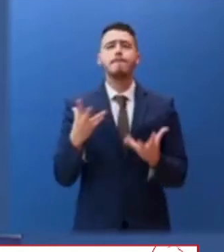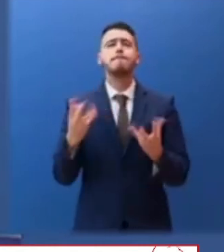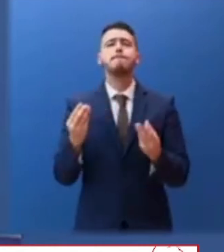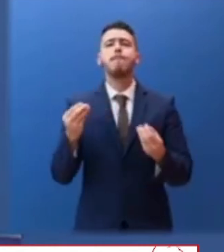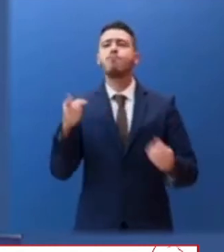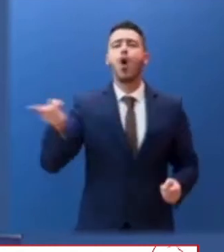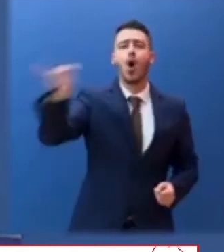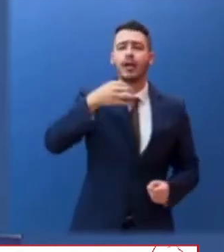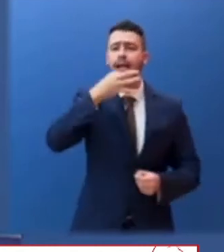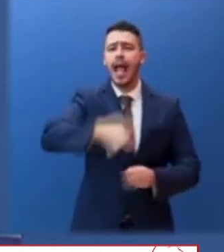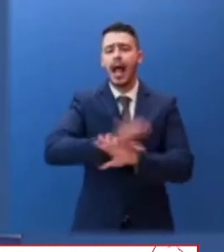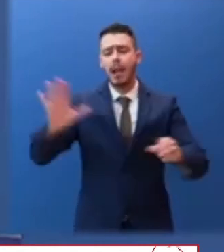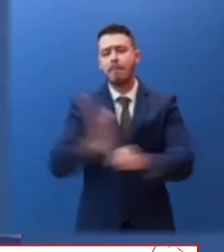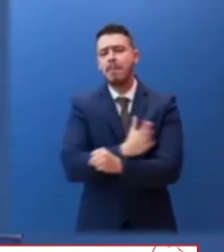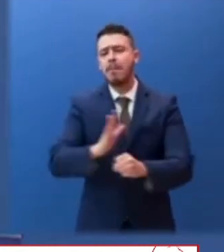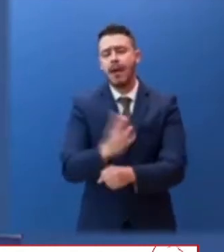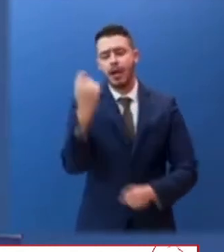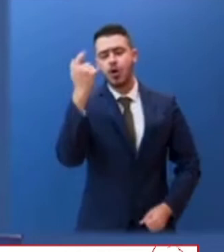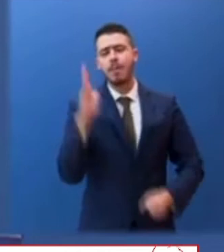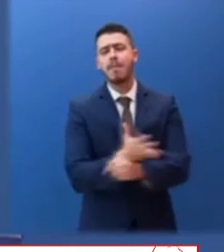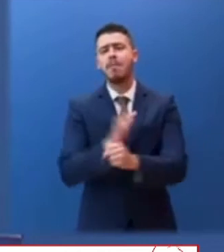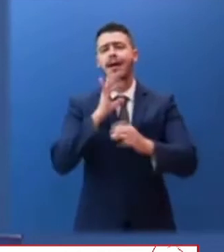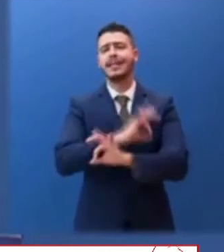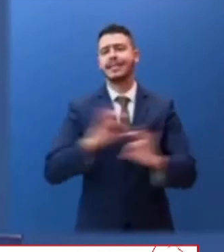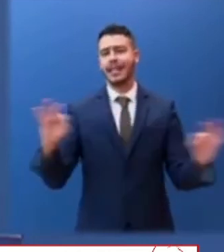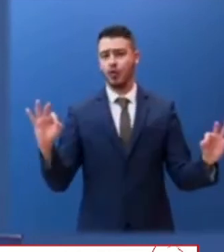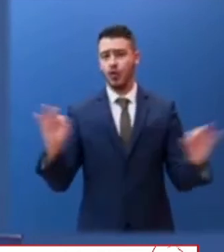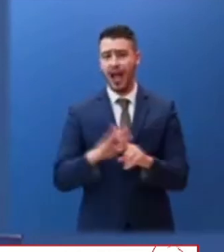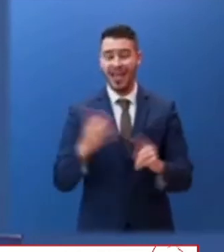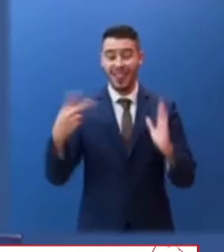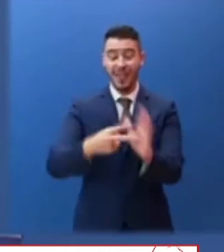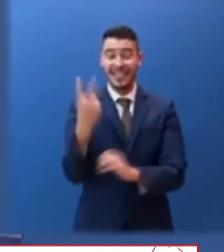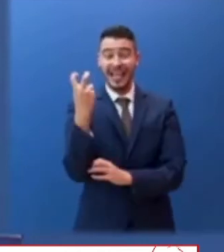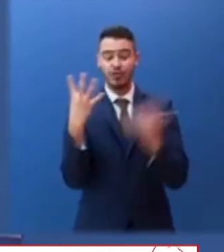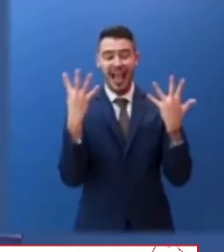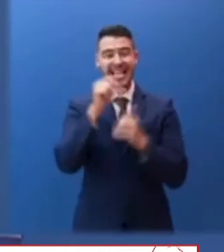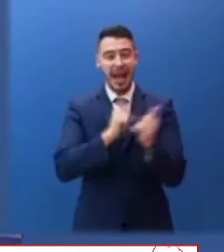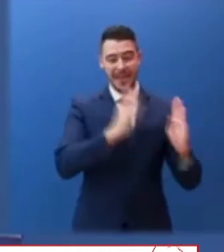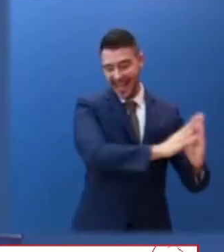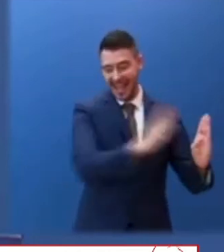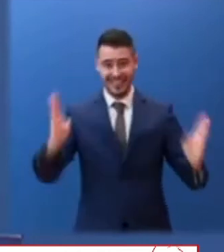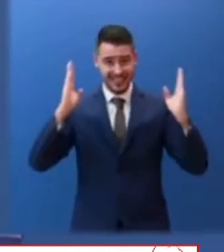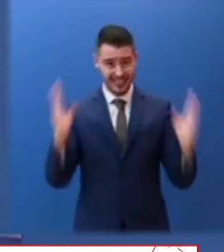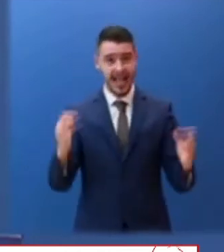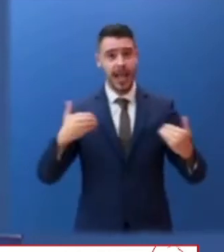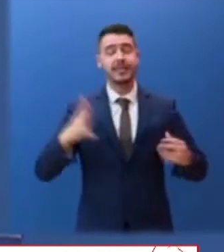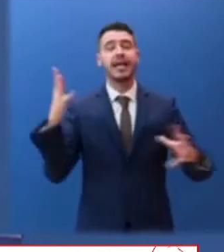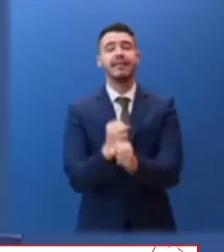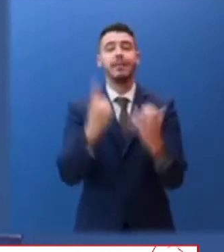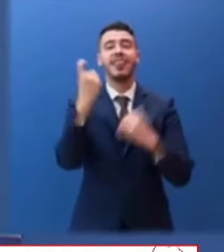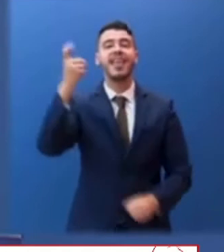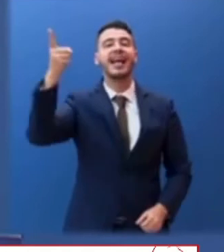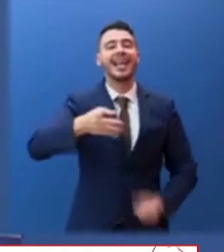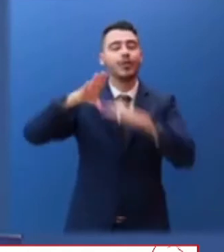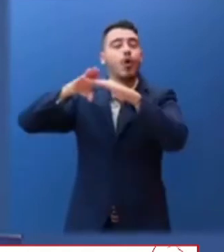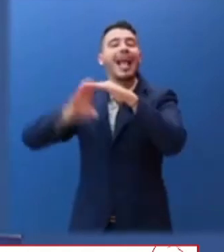των καταστροφολόγων συγκράτησε την ύφεση κατά το πρώτο ενάμινο του 2020 σε μονοψήφιο ποσοστό. Σε